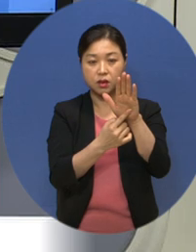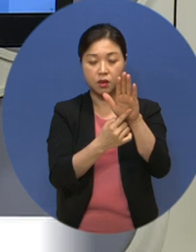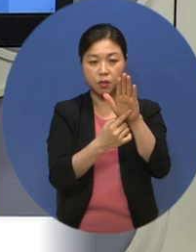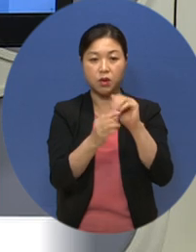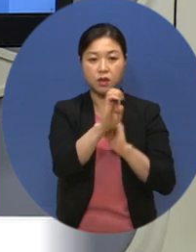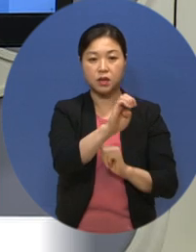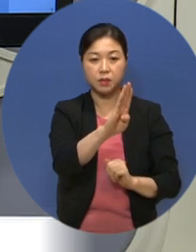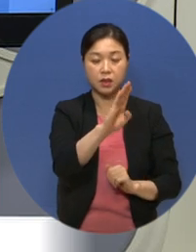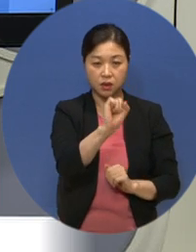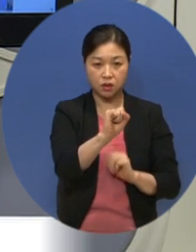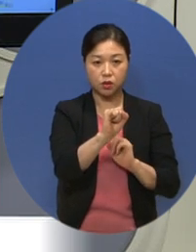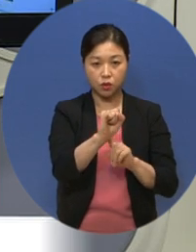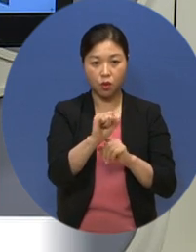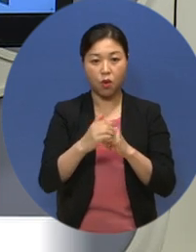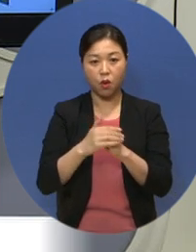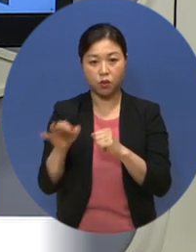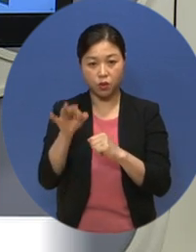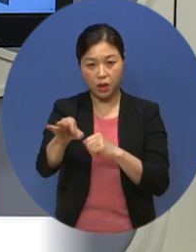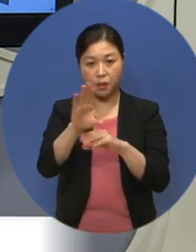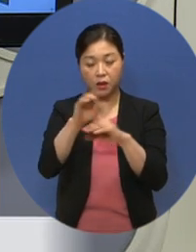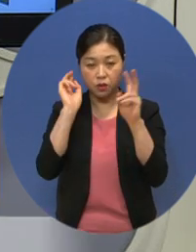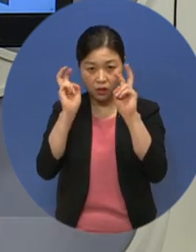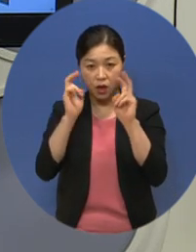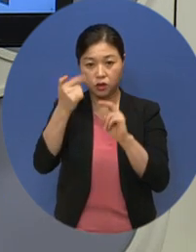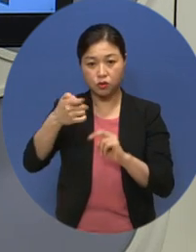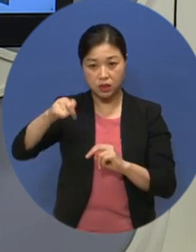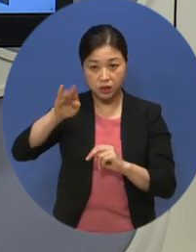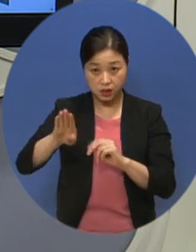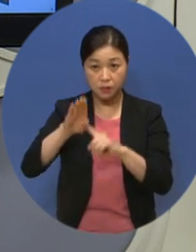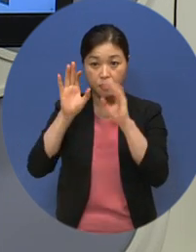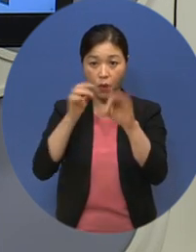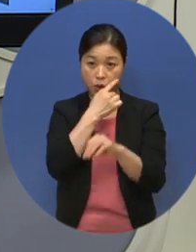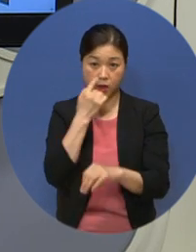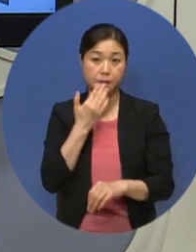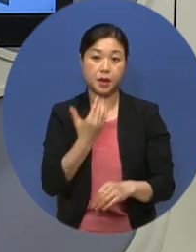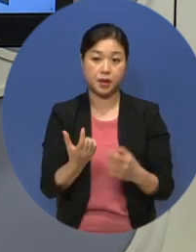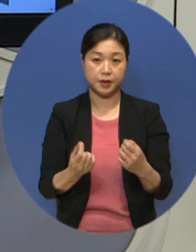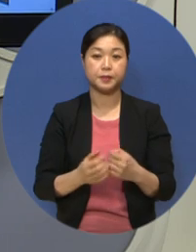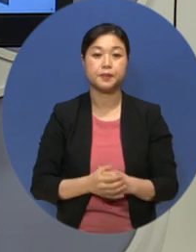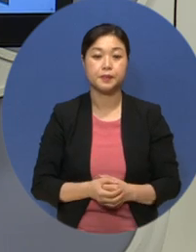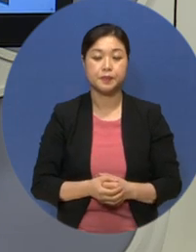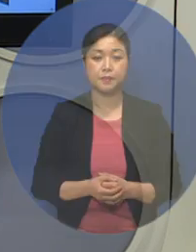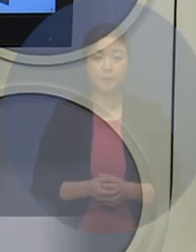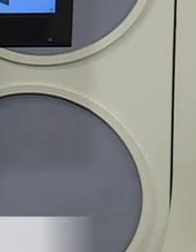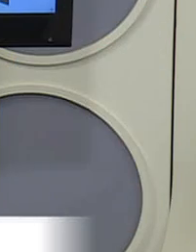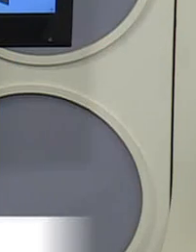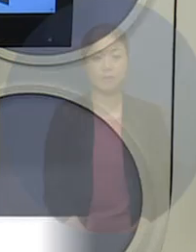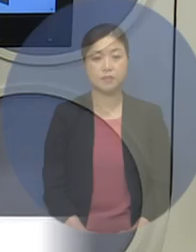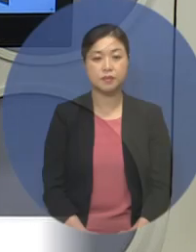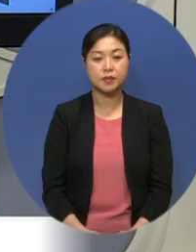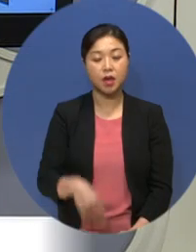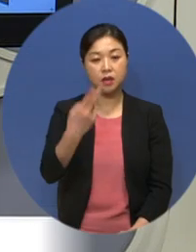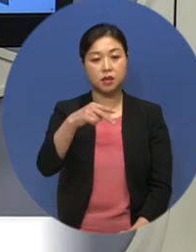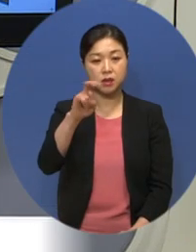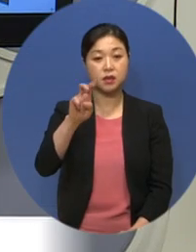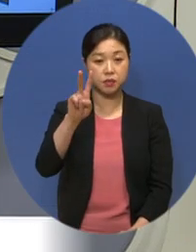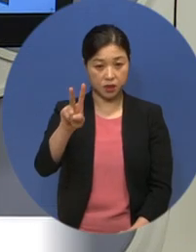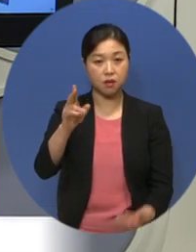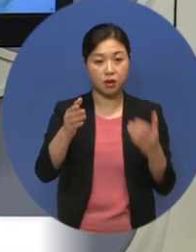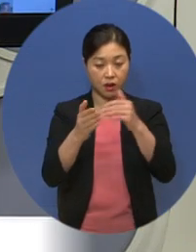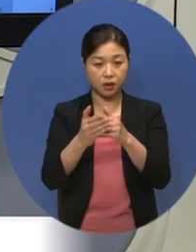방송사 누리집을 통해 확인할 수 있습니다 다음 소식입니다 오는 2022년까지